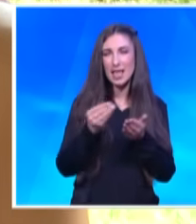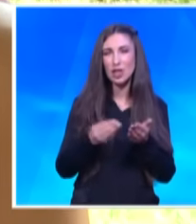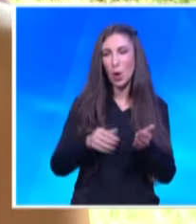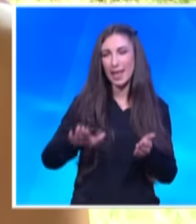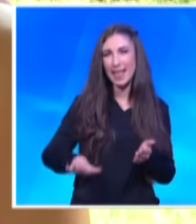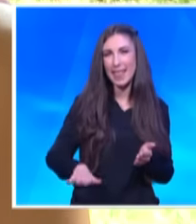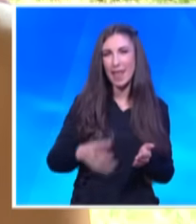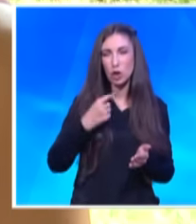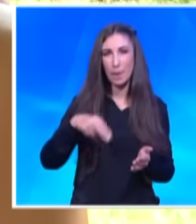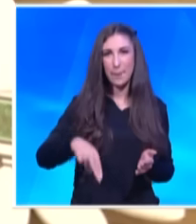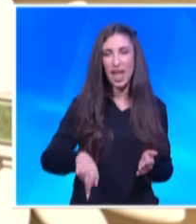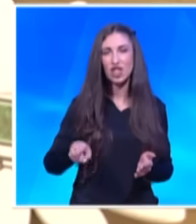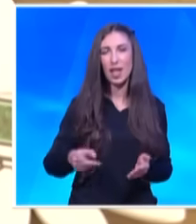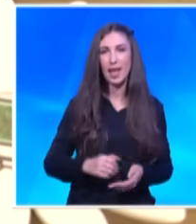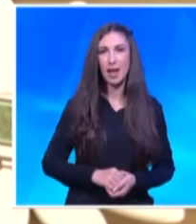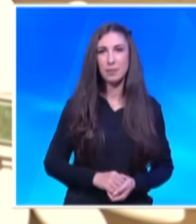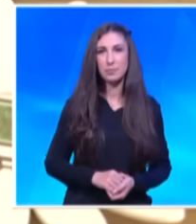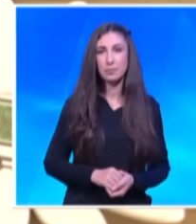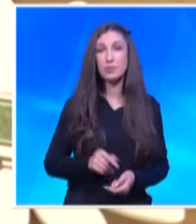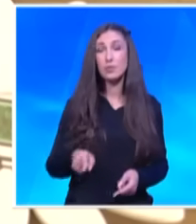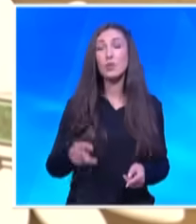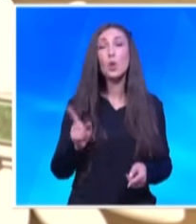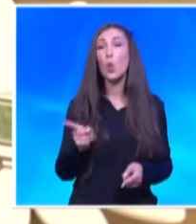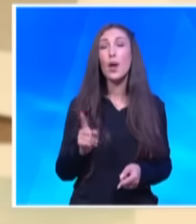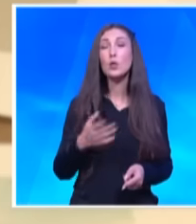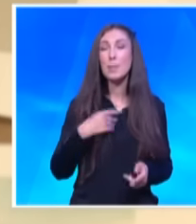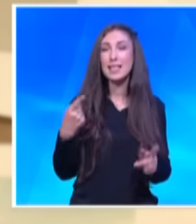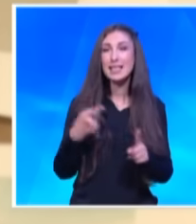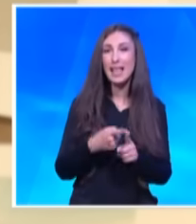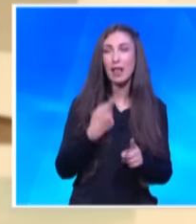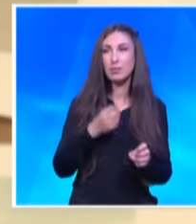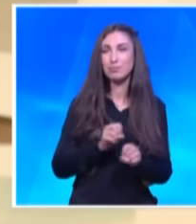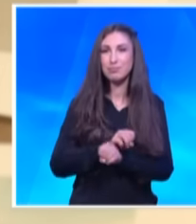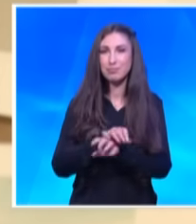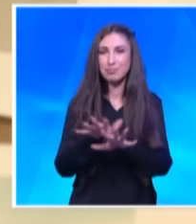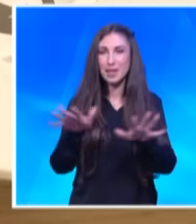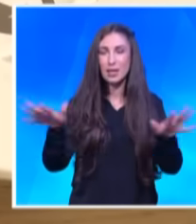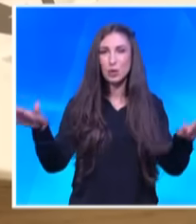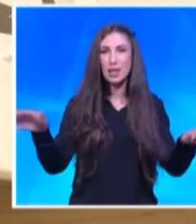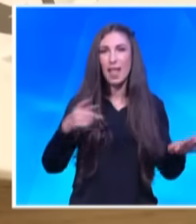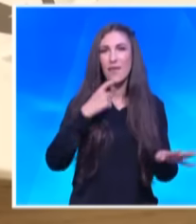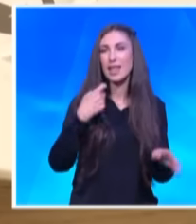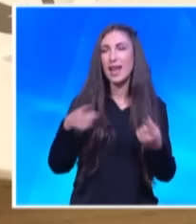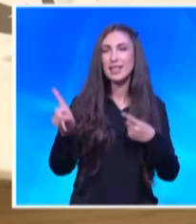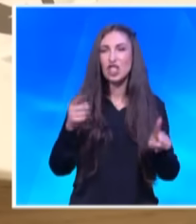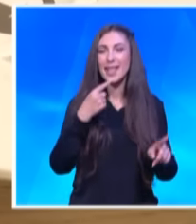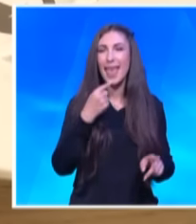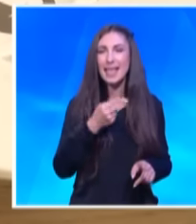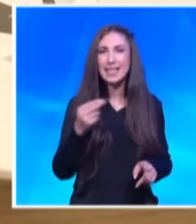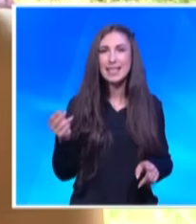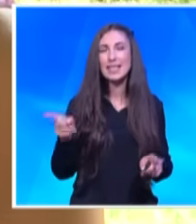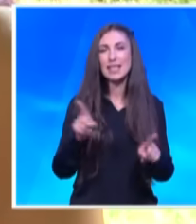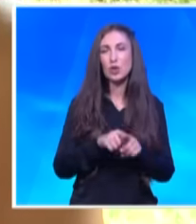Пещера, нарисувано от деца от Пещера, които имат за цел да се разпространяват на няколко езика. В момента те